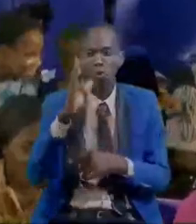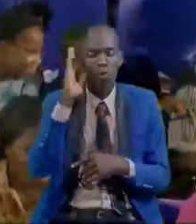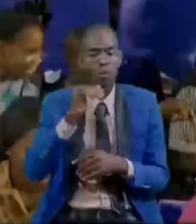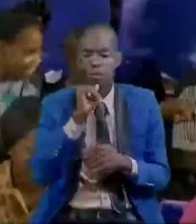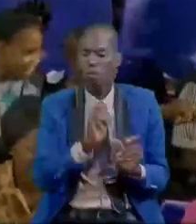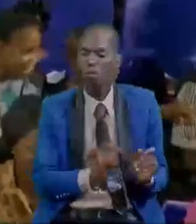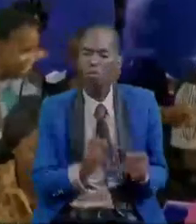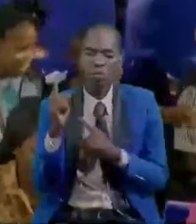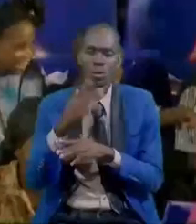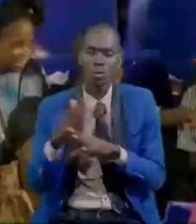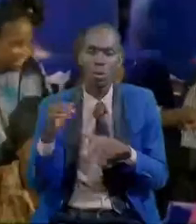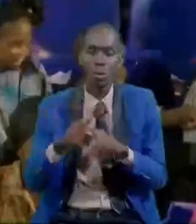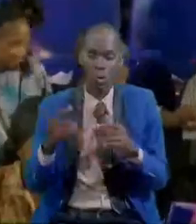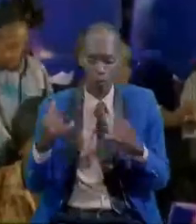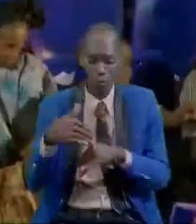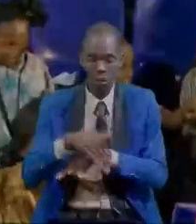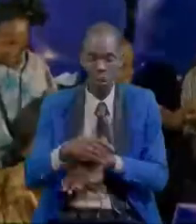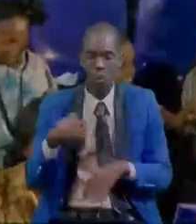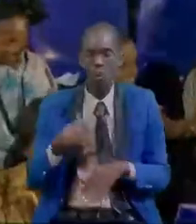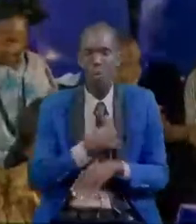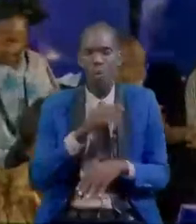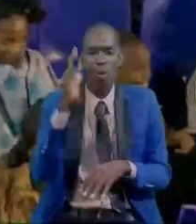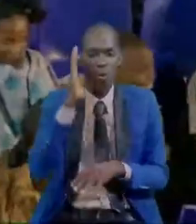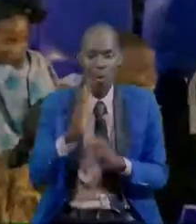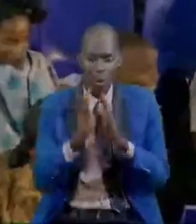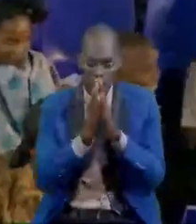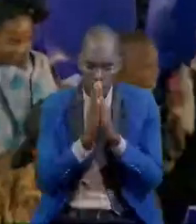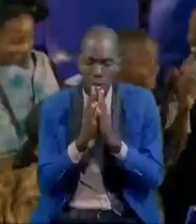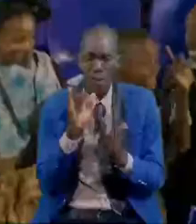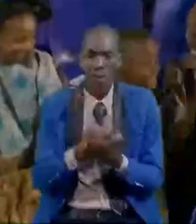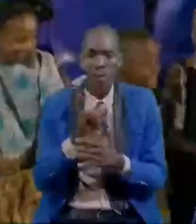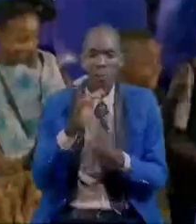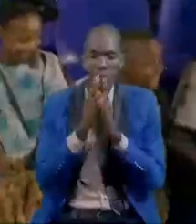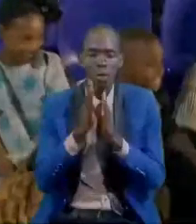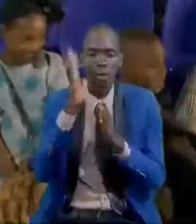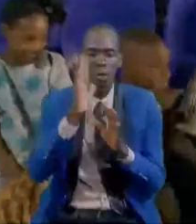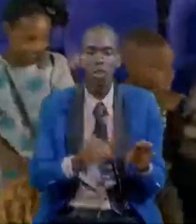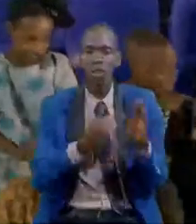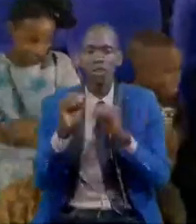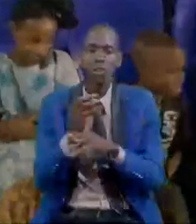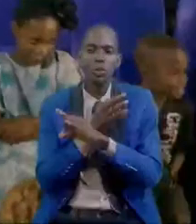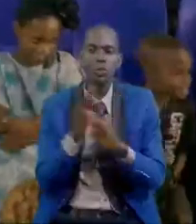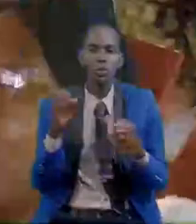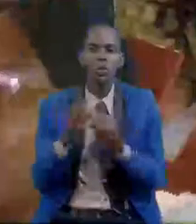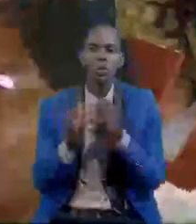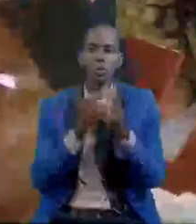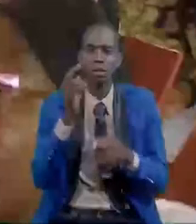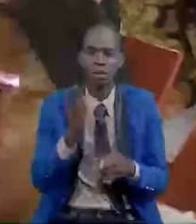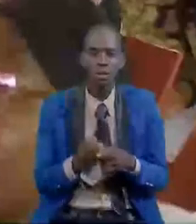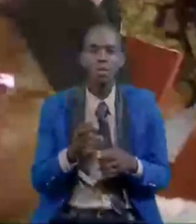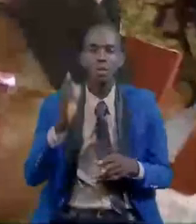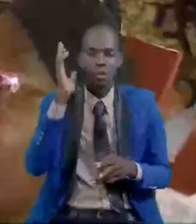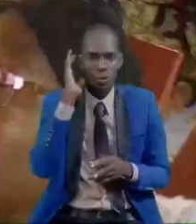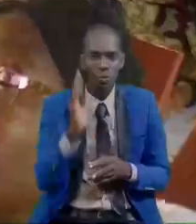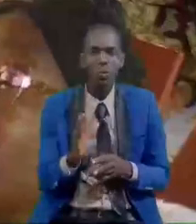Parce que nous allons prier ce soir. Et la prière ce soir va t'affranchir. Va te libérer.